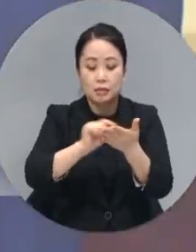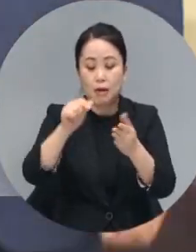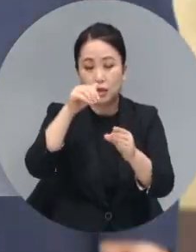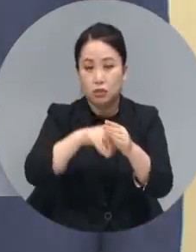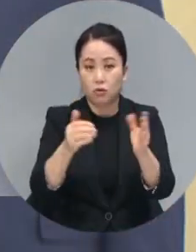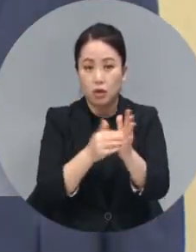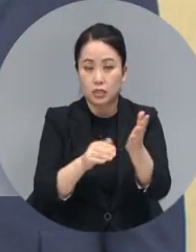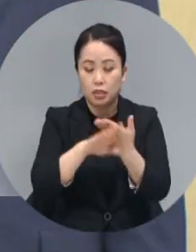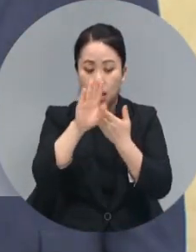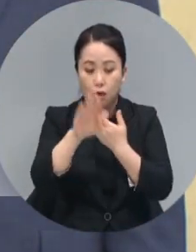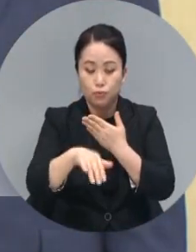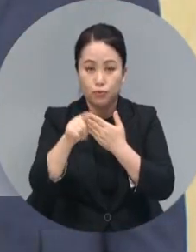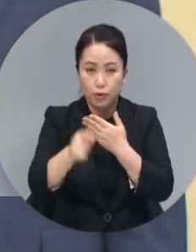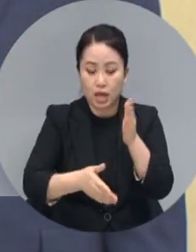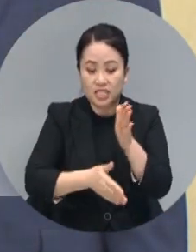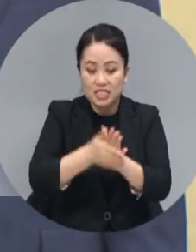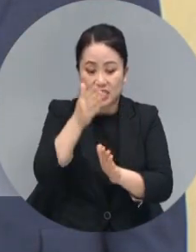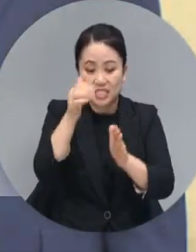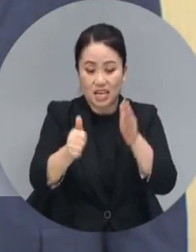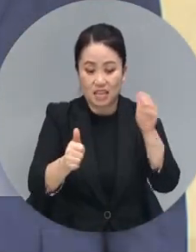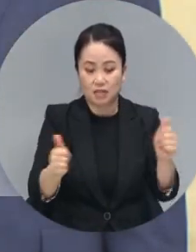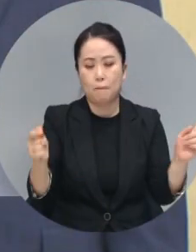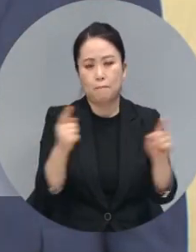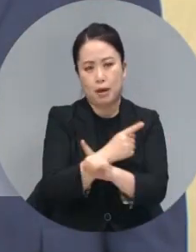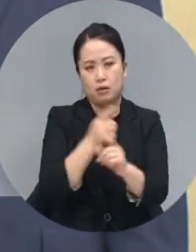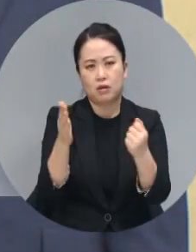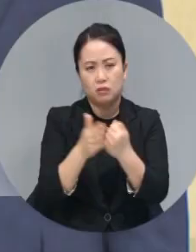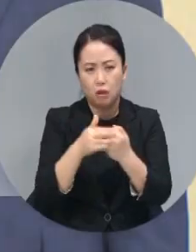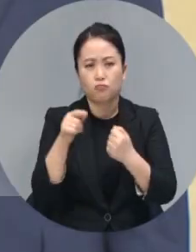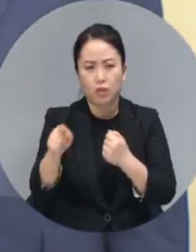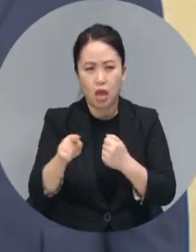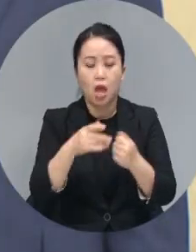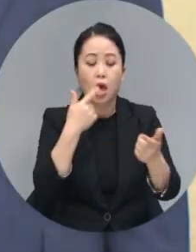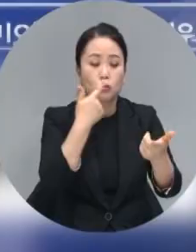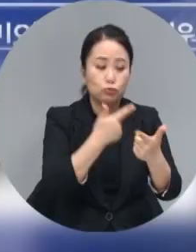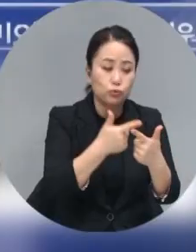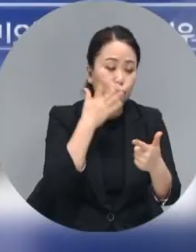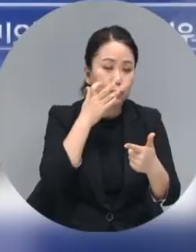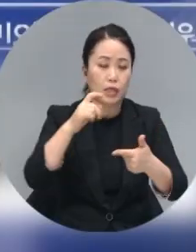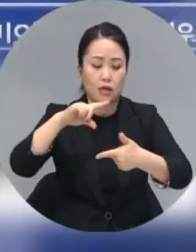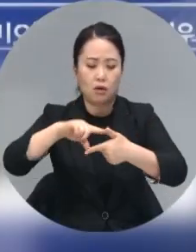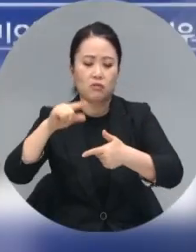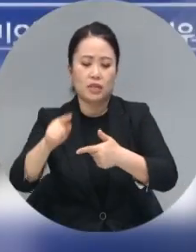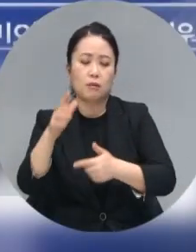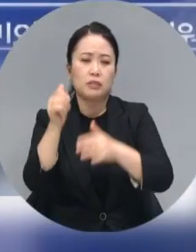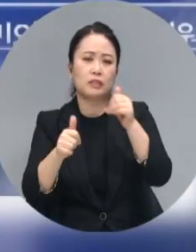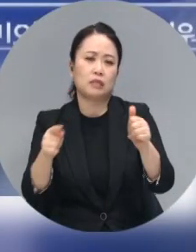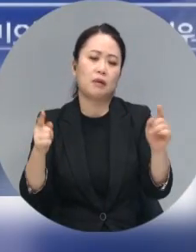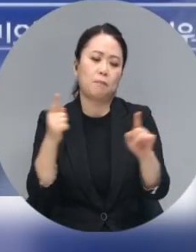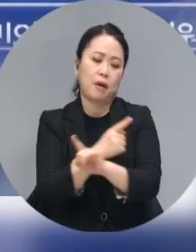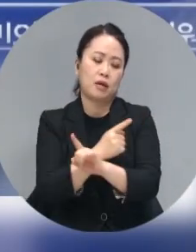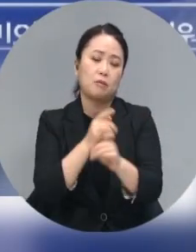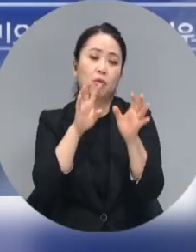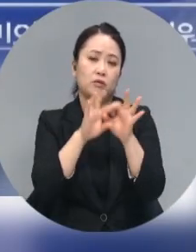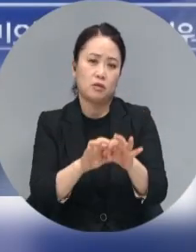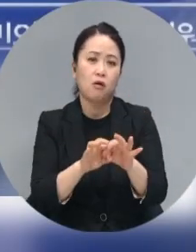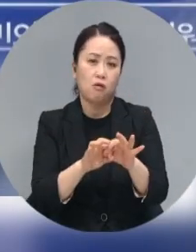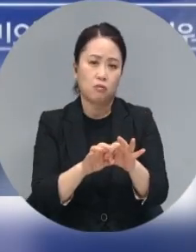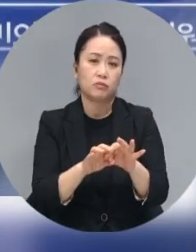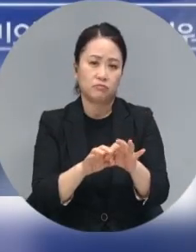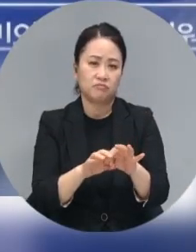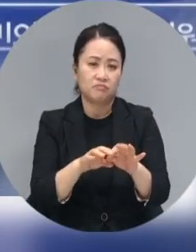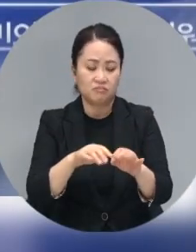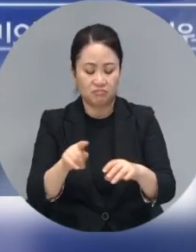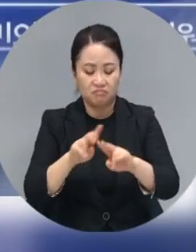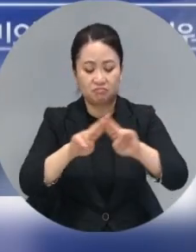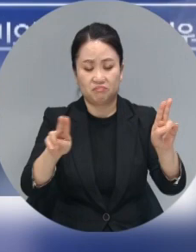경남의 시도지사가 반대 입장으로 돌아섰기 때문이라는 게 중론입니다. 자치단체장들이 바뀌면서 강력에